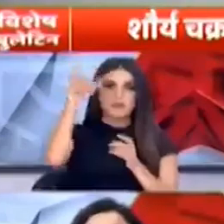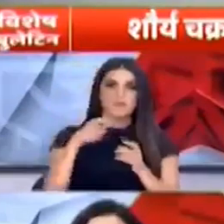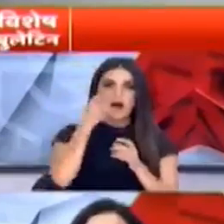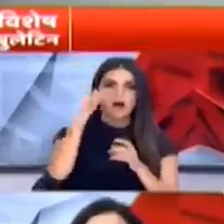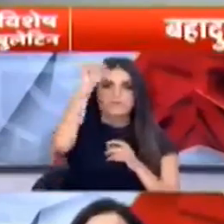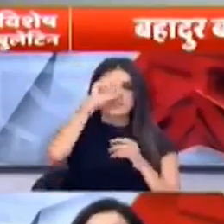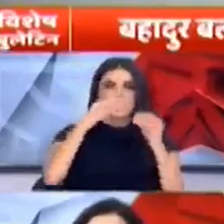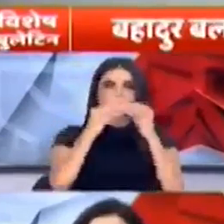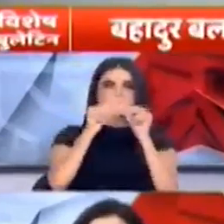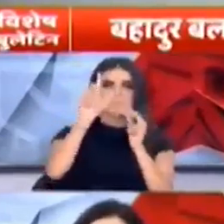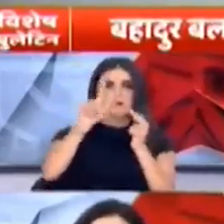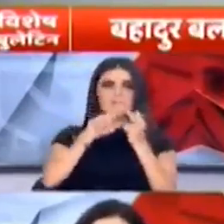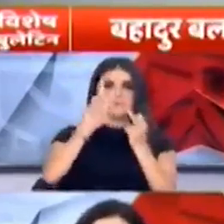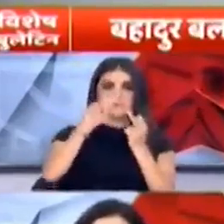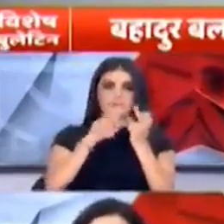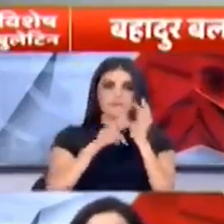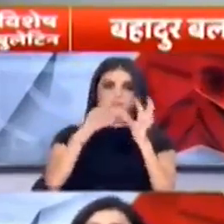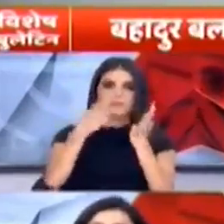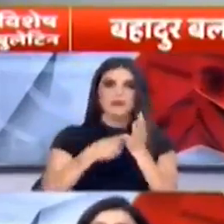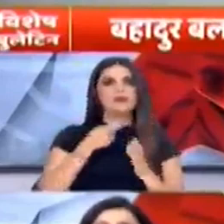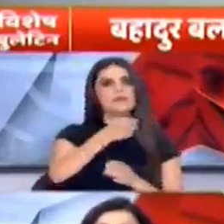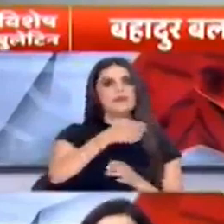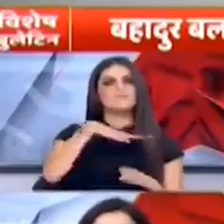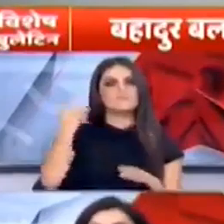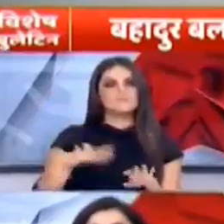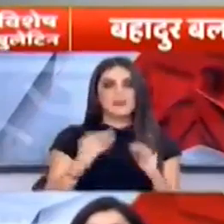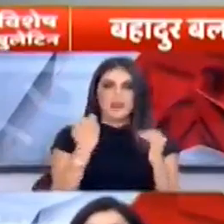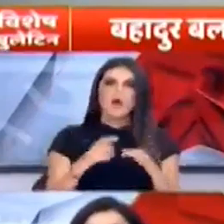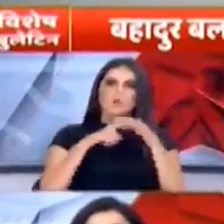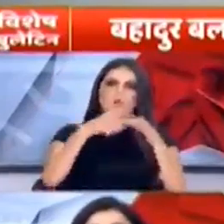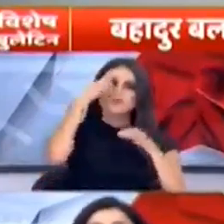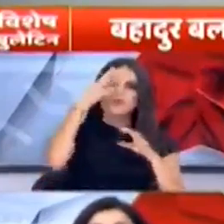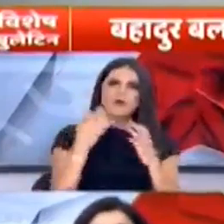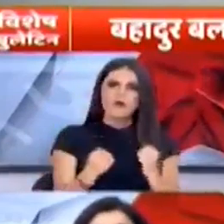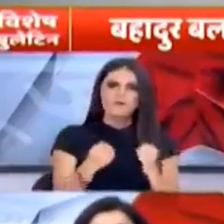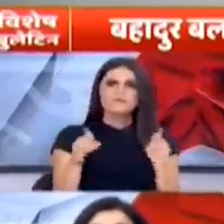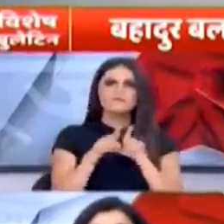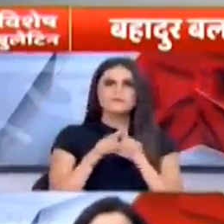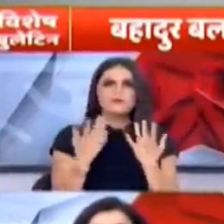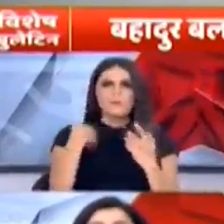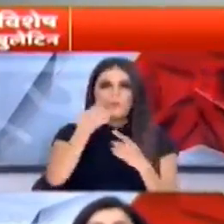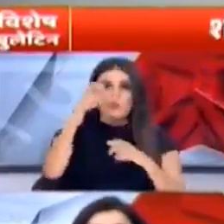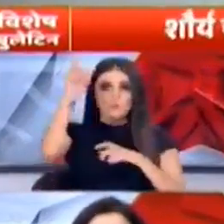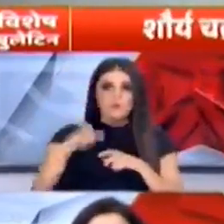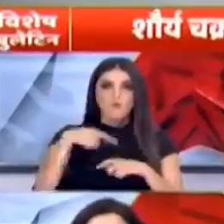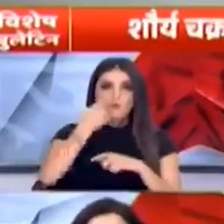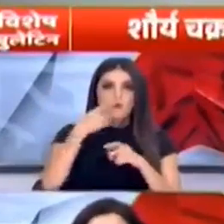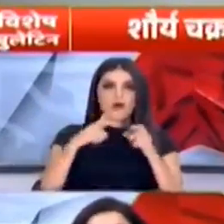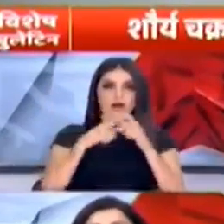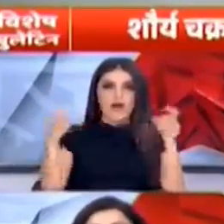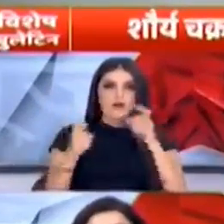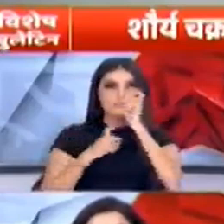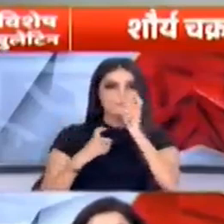की बेरहमी से हत्या कर दी गई, लेकिन सवाल अब भी खड़ा है कि आखिर जिसने आतंकियों